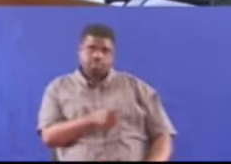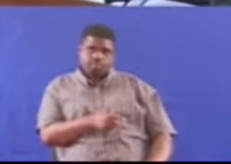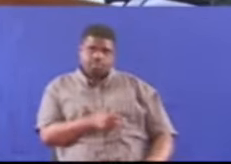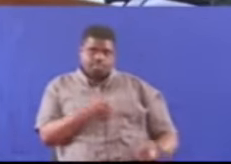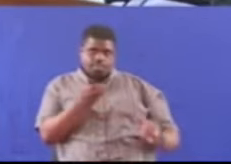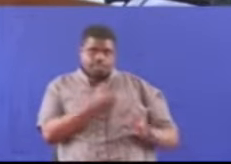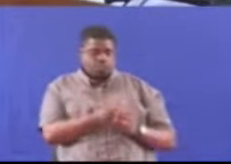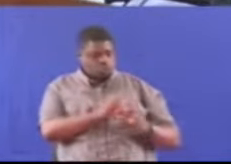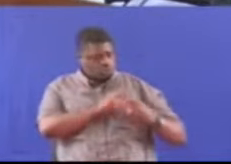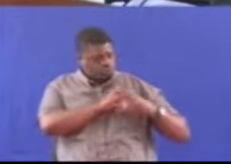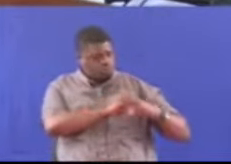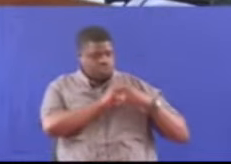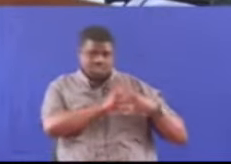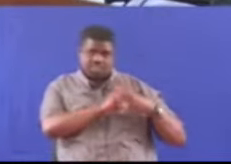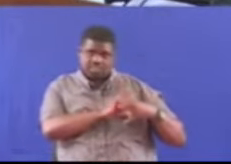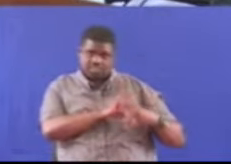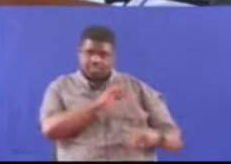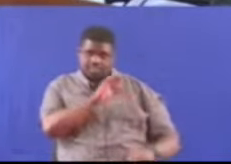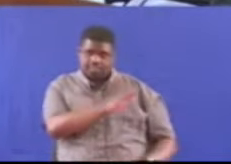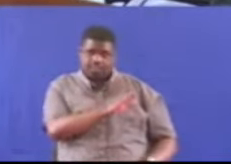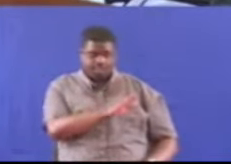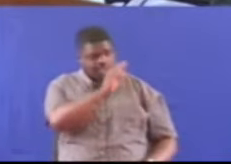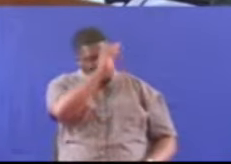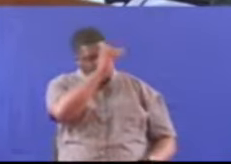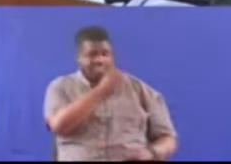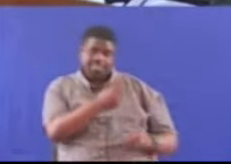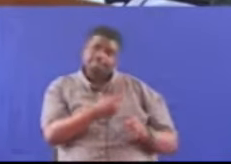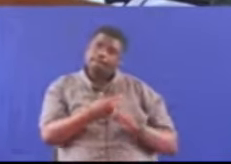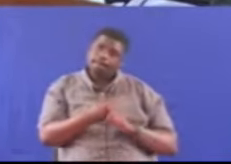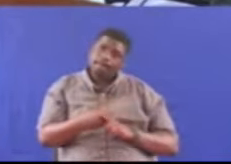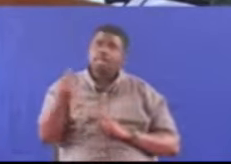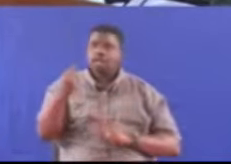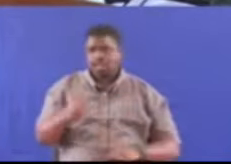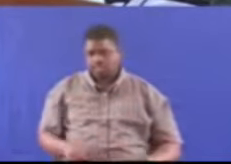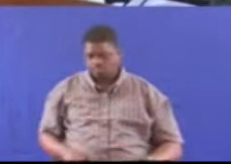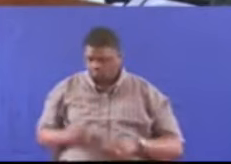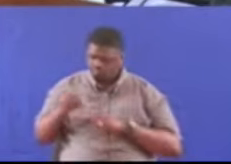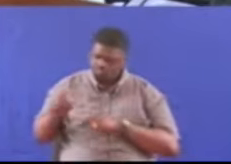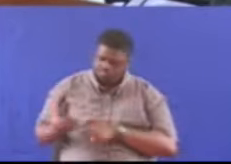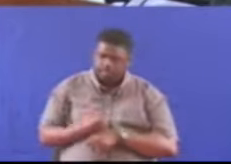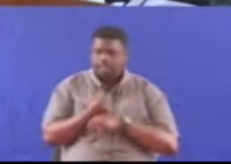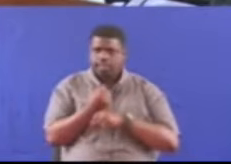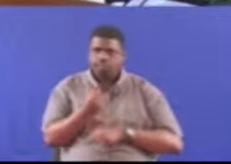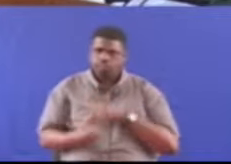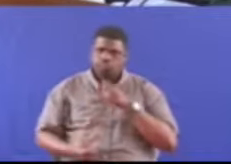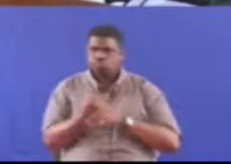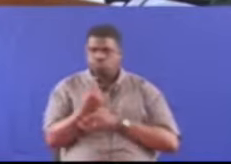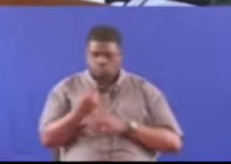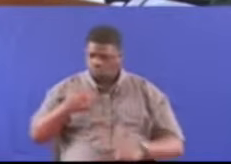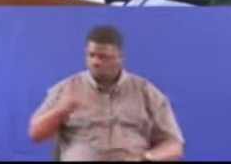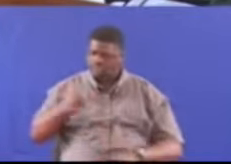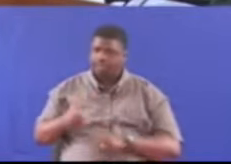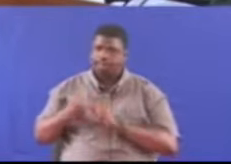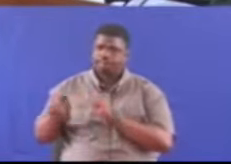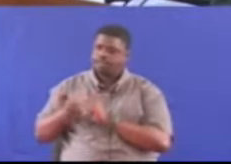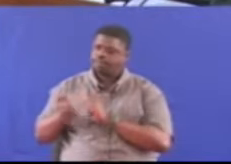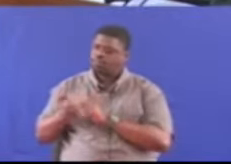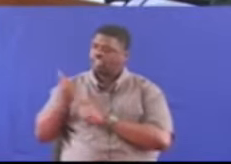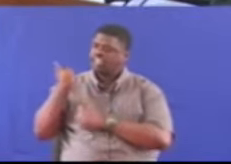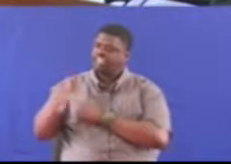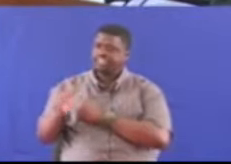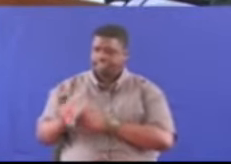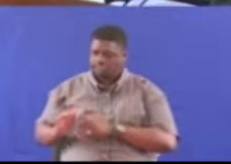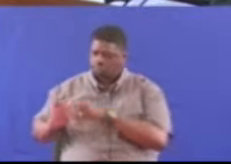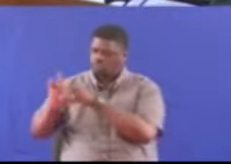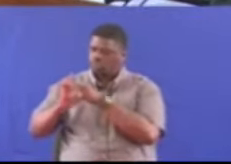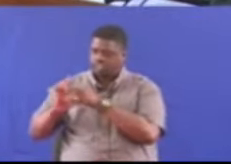na ushirikiano wa 100% tuliokupata kutoka Wizara ya Mambo ya Nje na